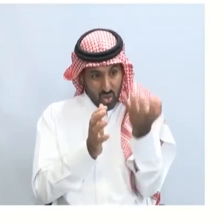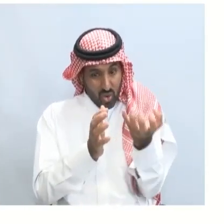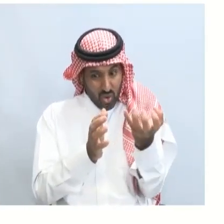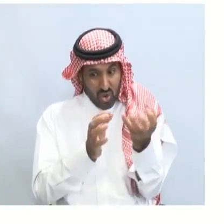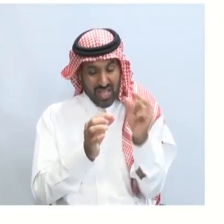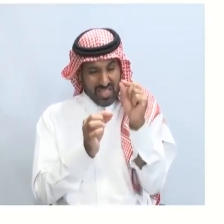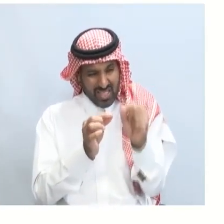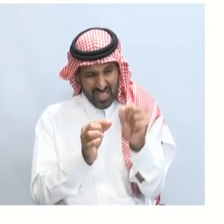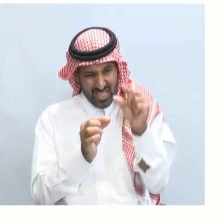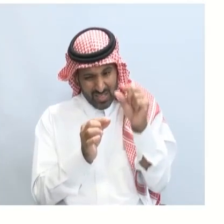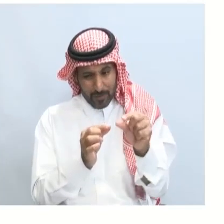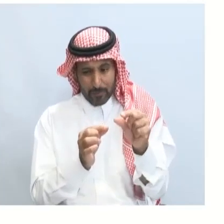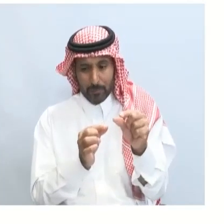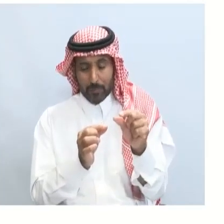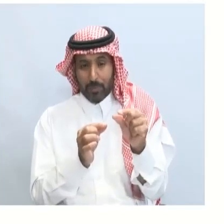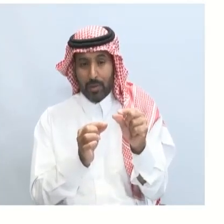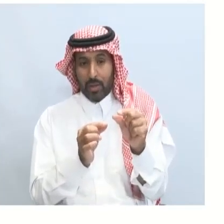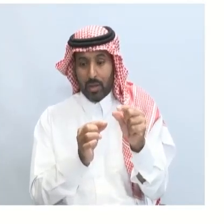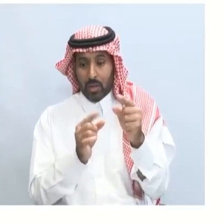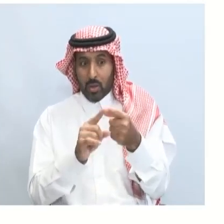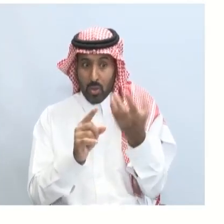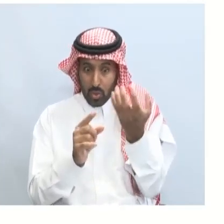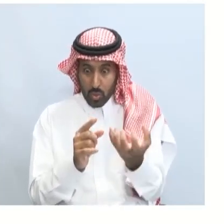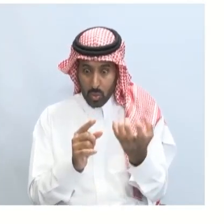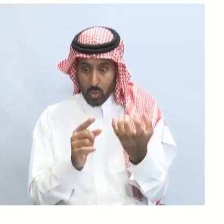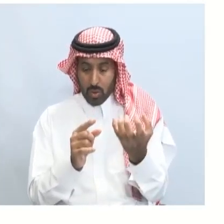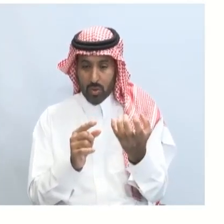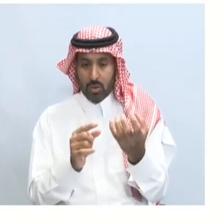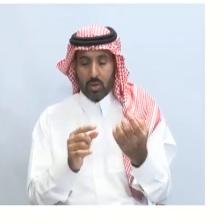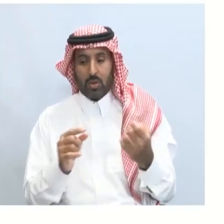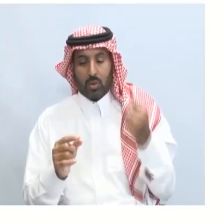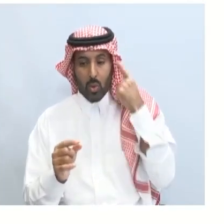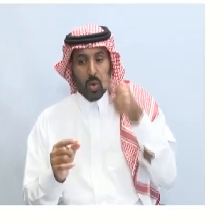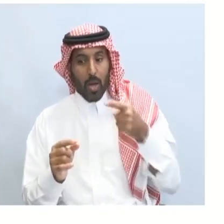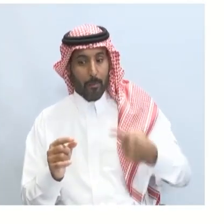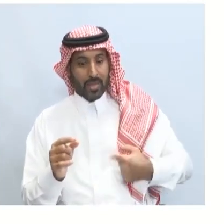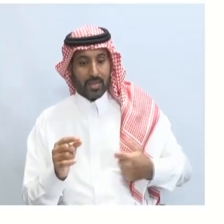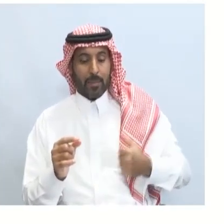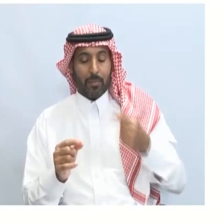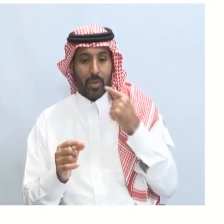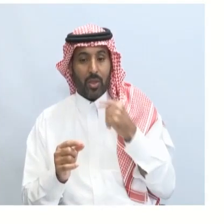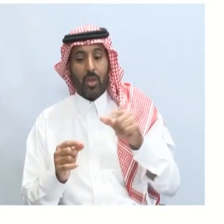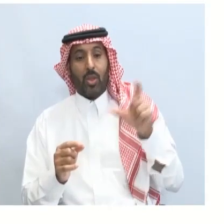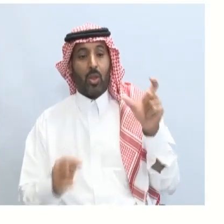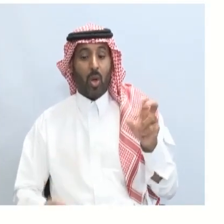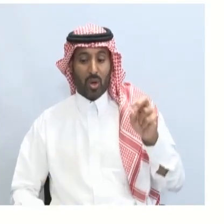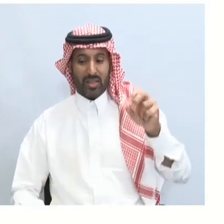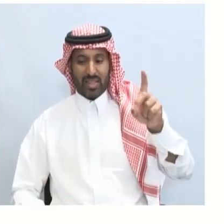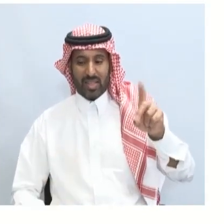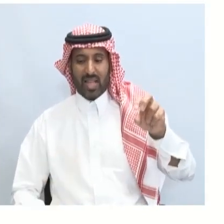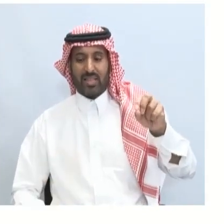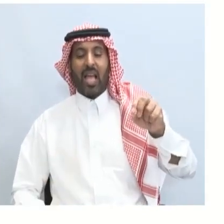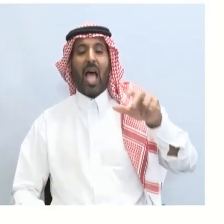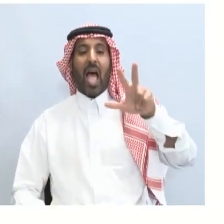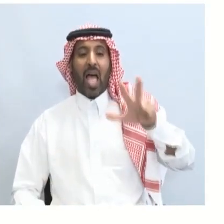جدا وشديده الكثافه تعرف باسم نقطه التفرد او